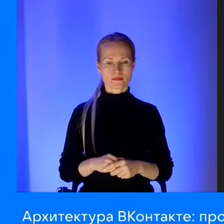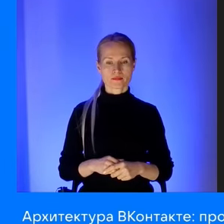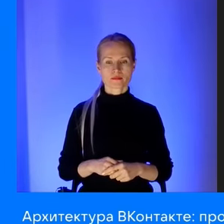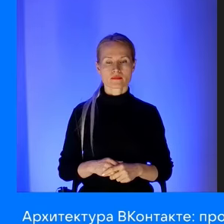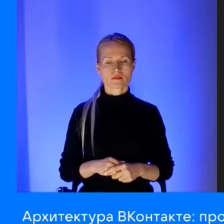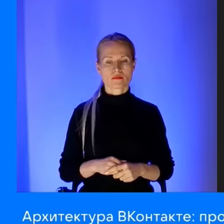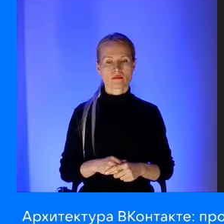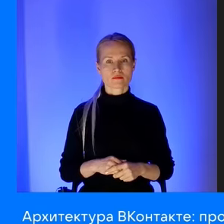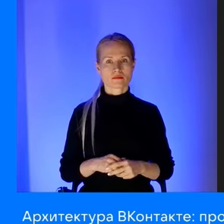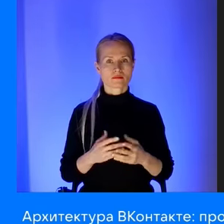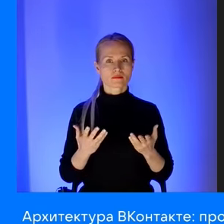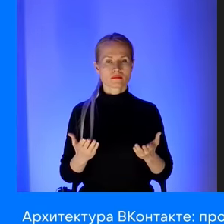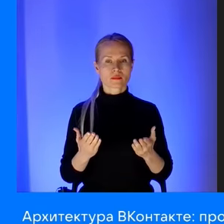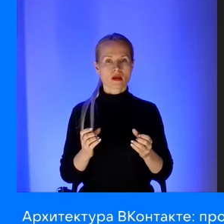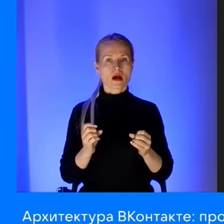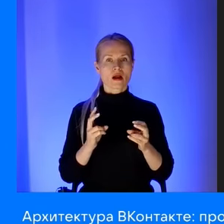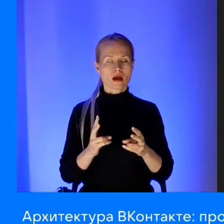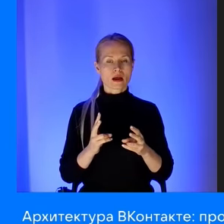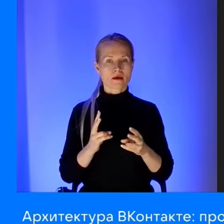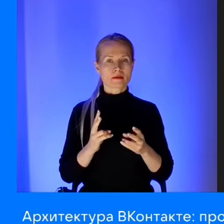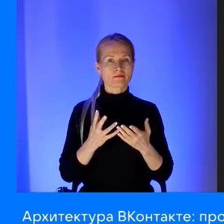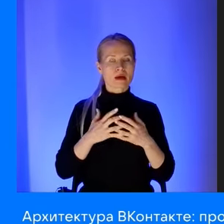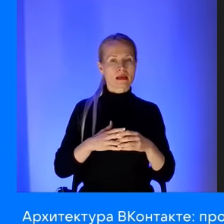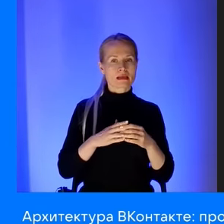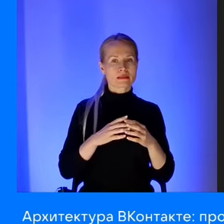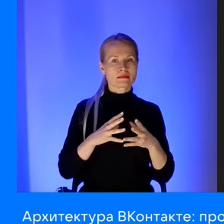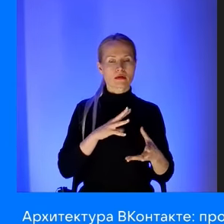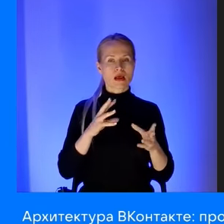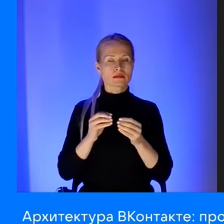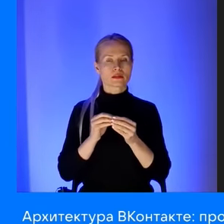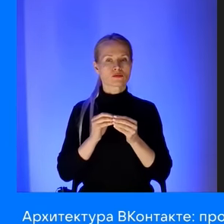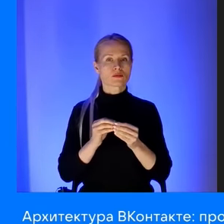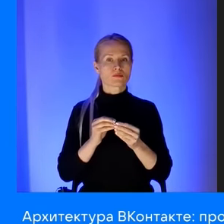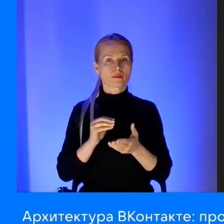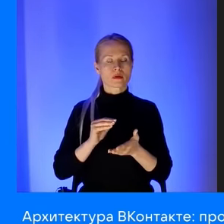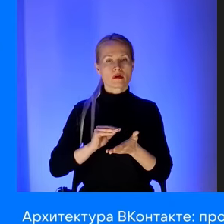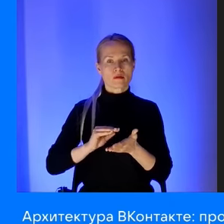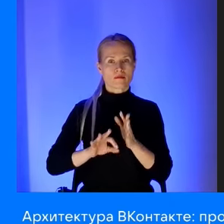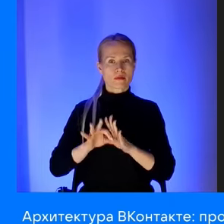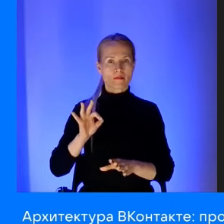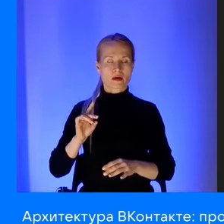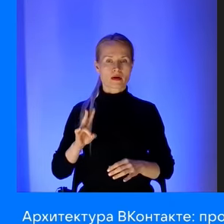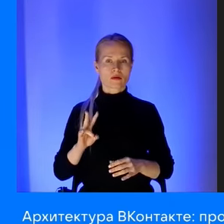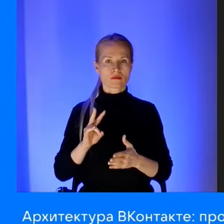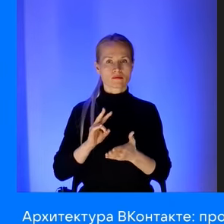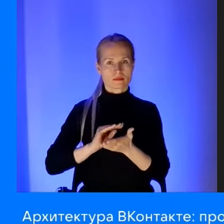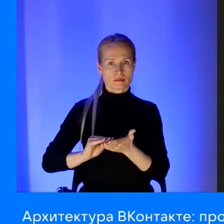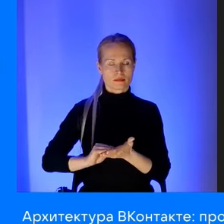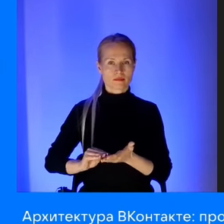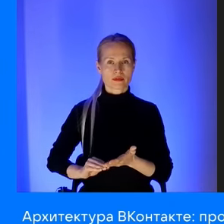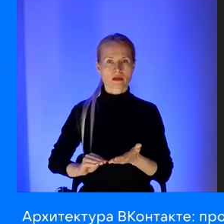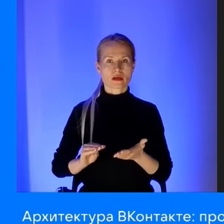А механизм консенсуса был выбран классический алгоритм описанный барбарой лисков это V replication